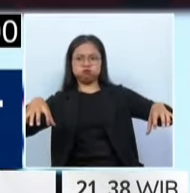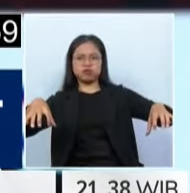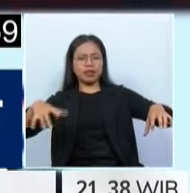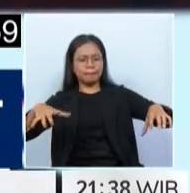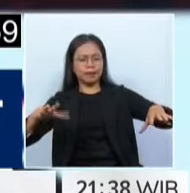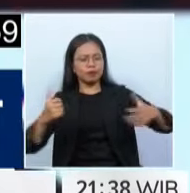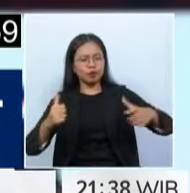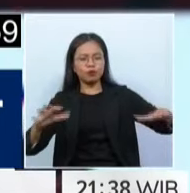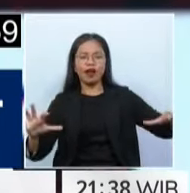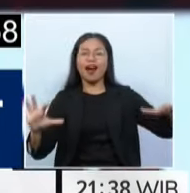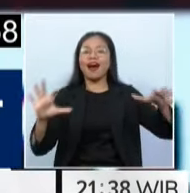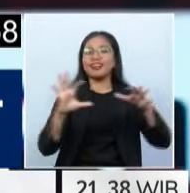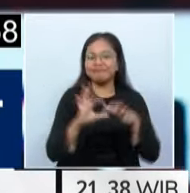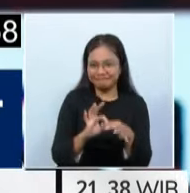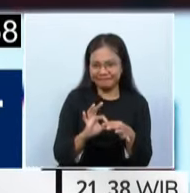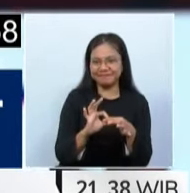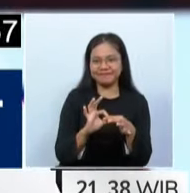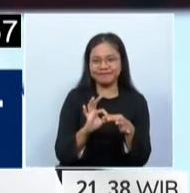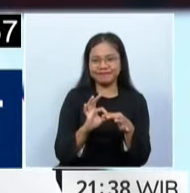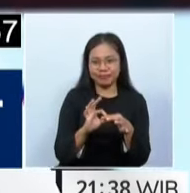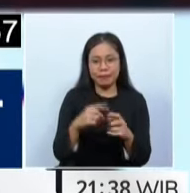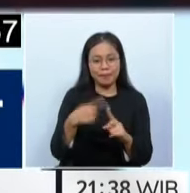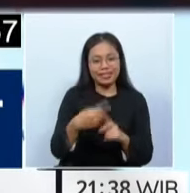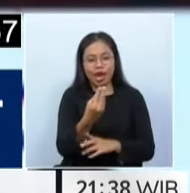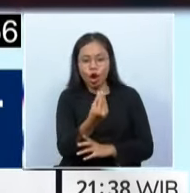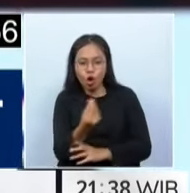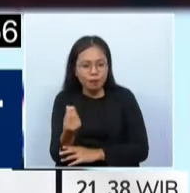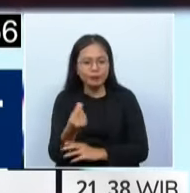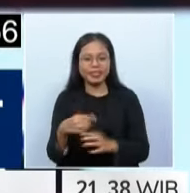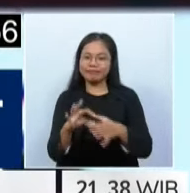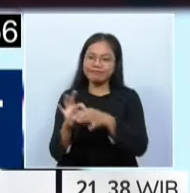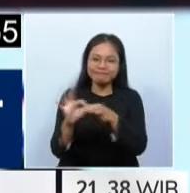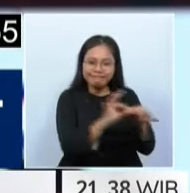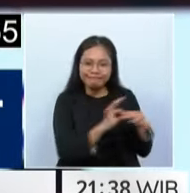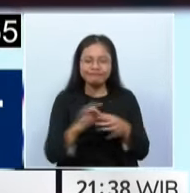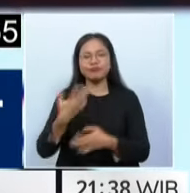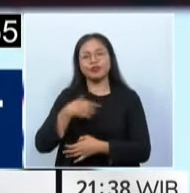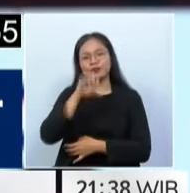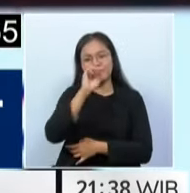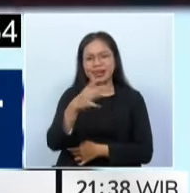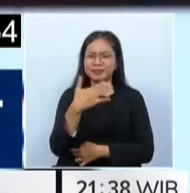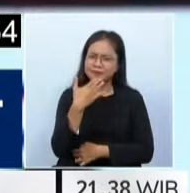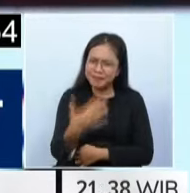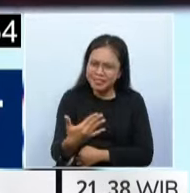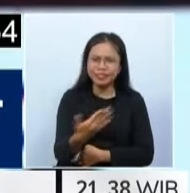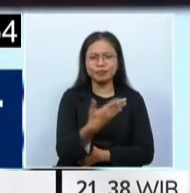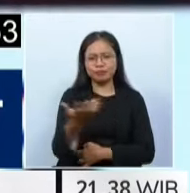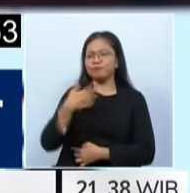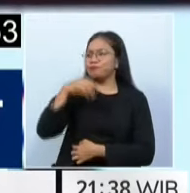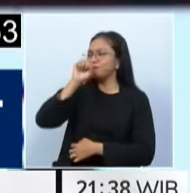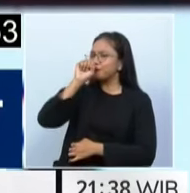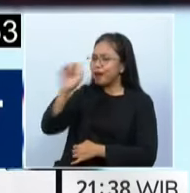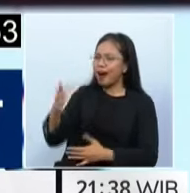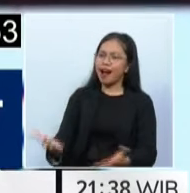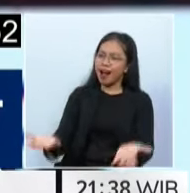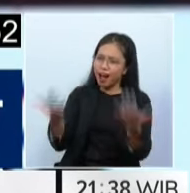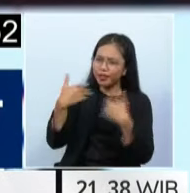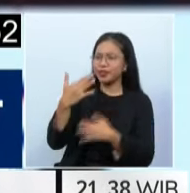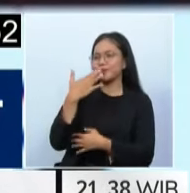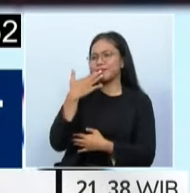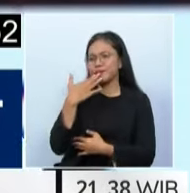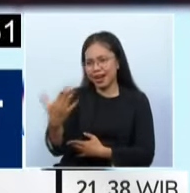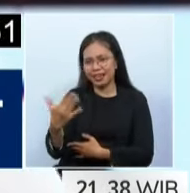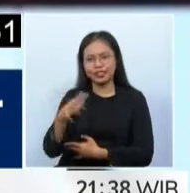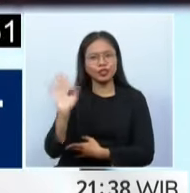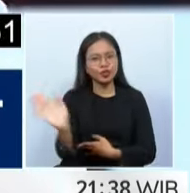menjalin kerjasama ekonomi saya juga ucapkan terima kasih dan mengajak semuanyaucap terima kasih kepada seluruh prajurit TNI